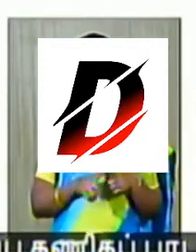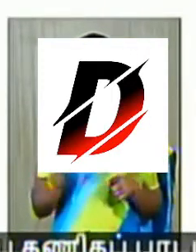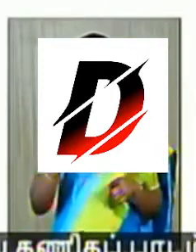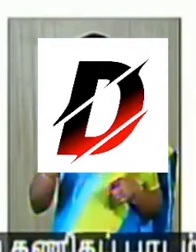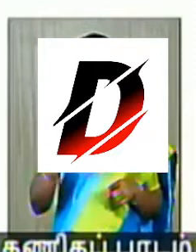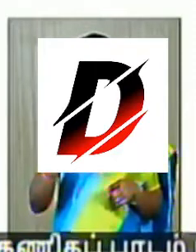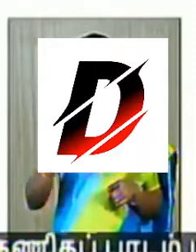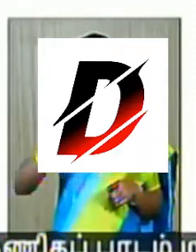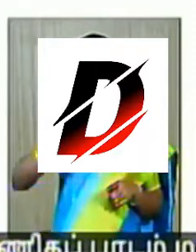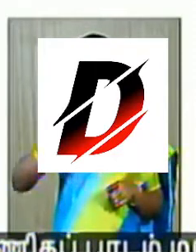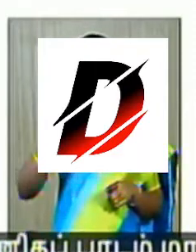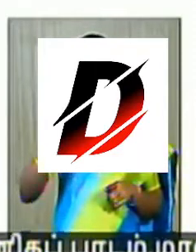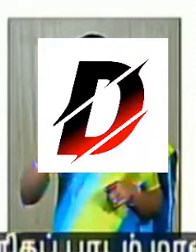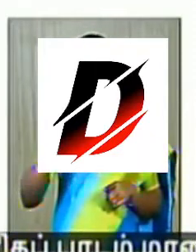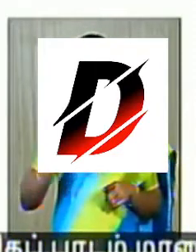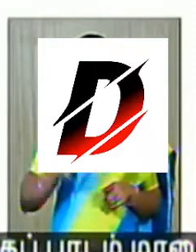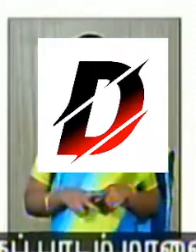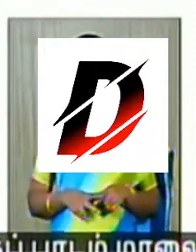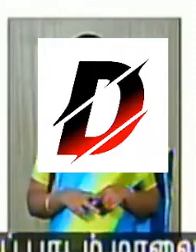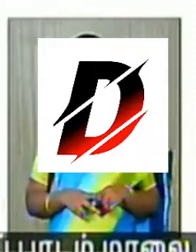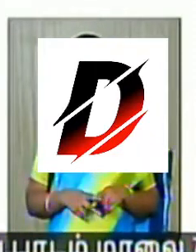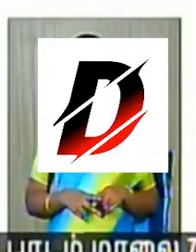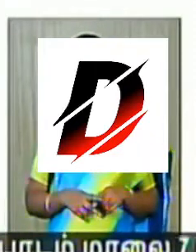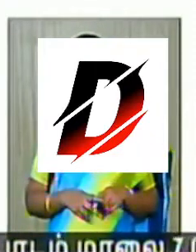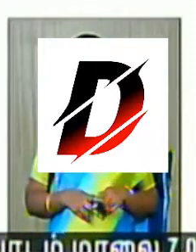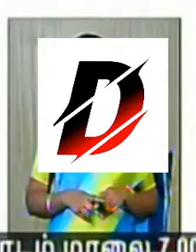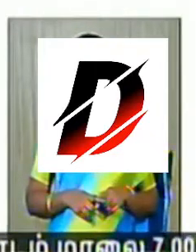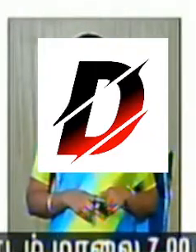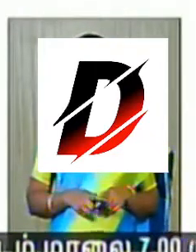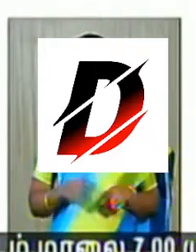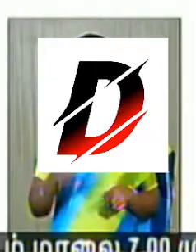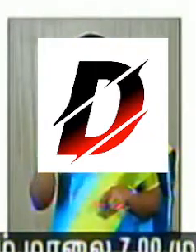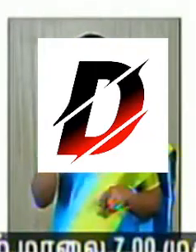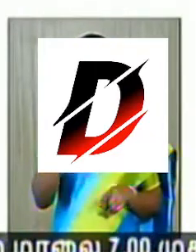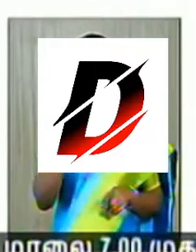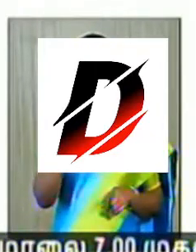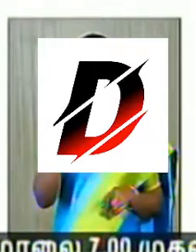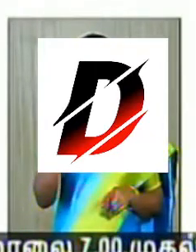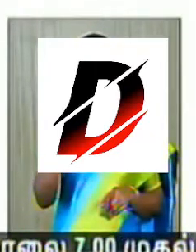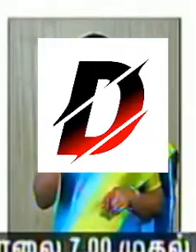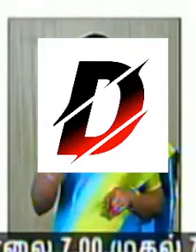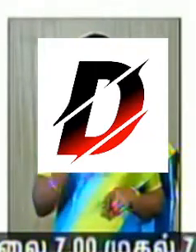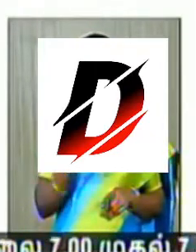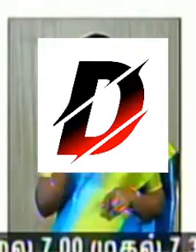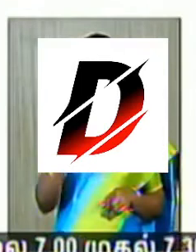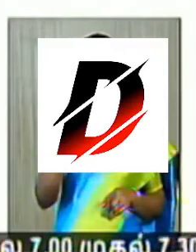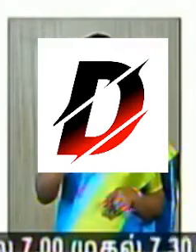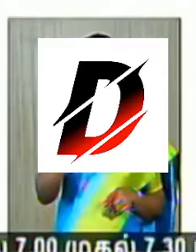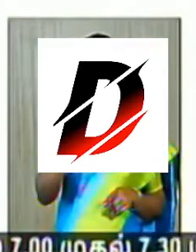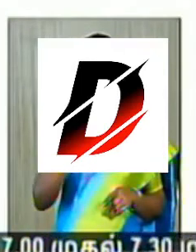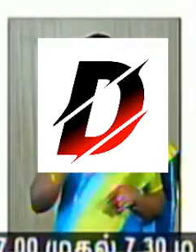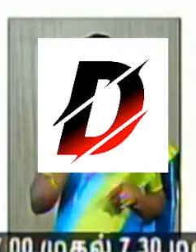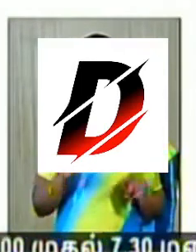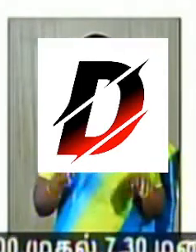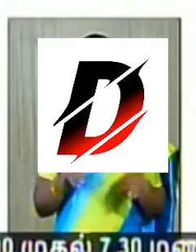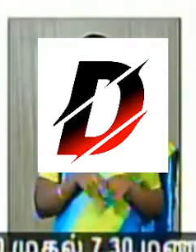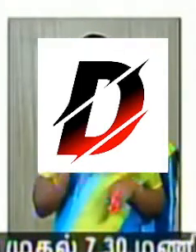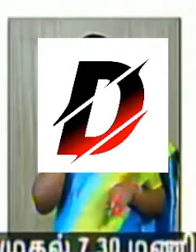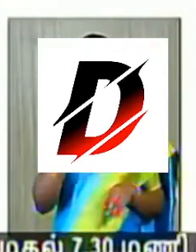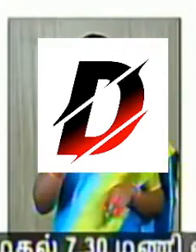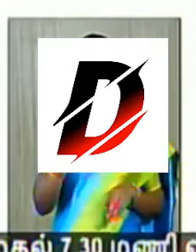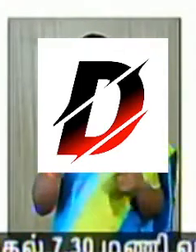ரெண்டாவது பெருக்குனா எட்டு போட்டாச்சா? அடுத்தது பார்த்தீங்கன்னா மைனஸ் ஒன்னை வர்க்கப்படுத்தினால் கிடைப்பது